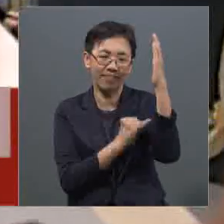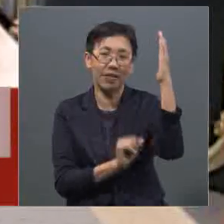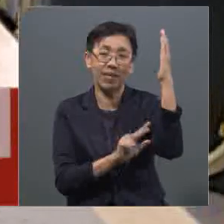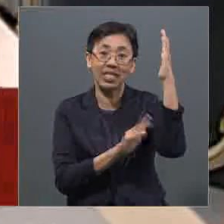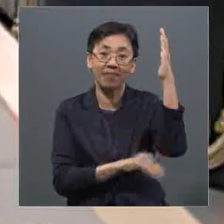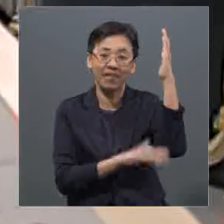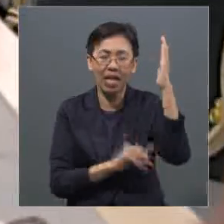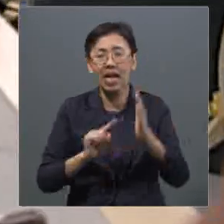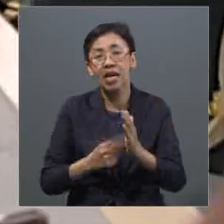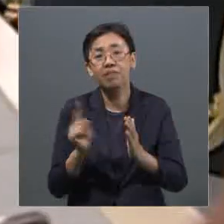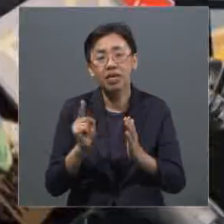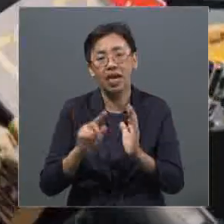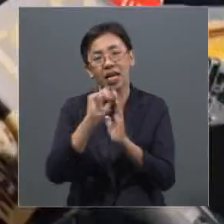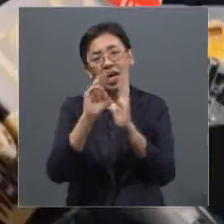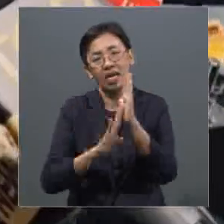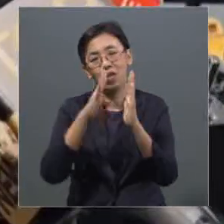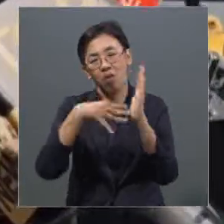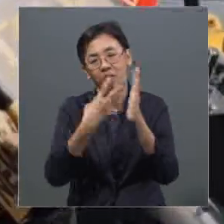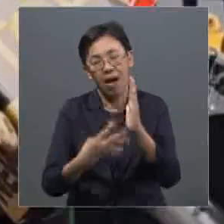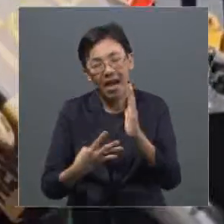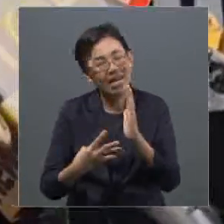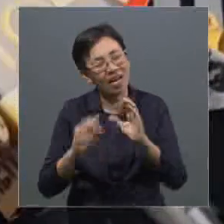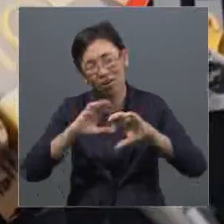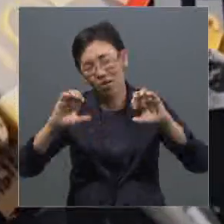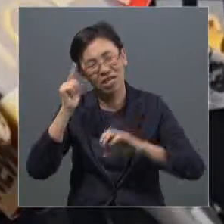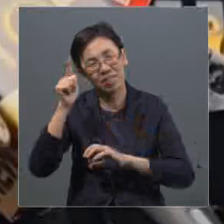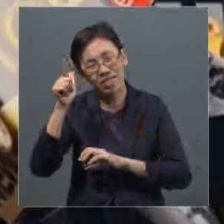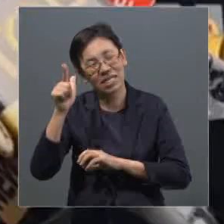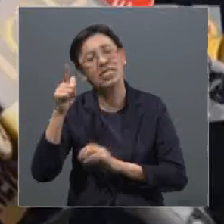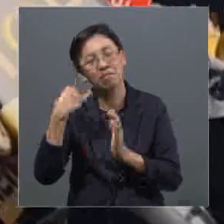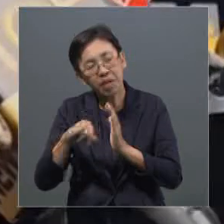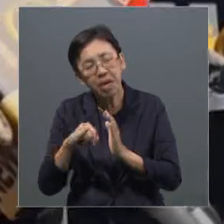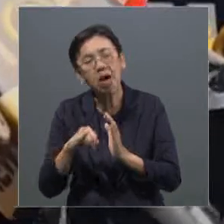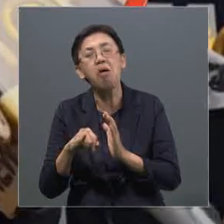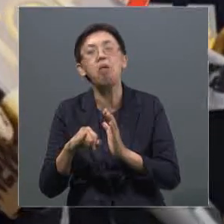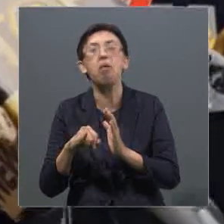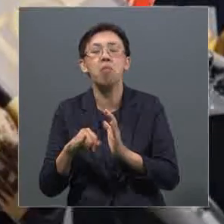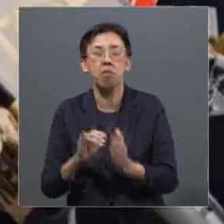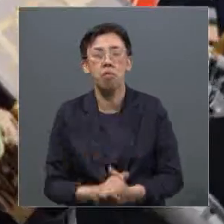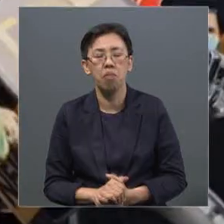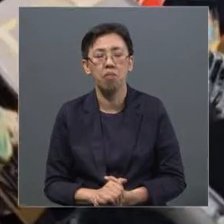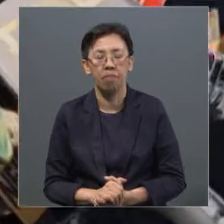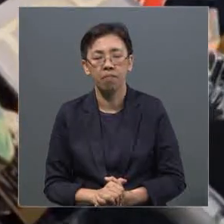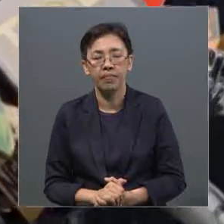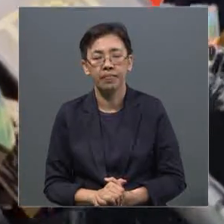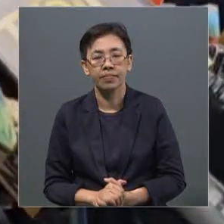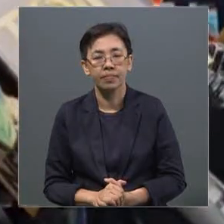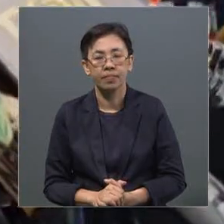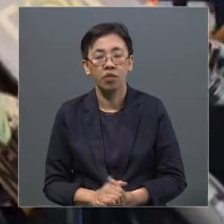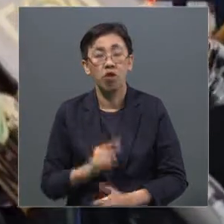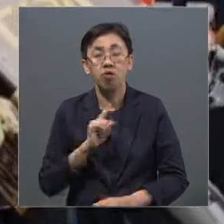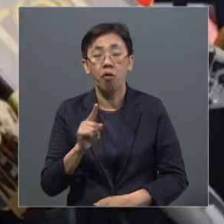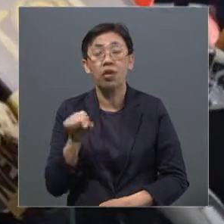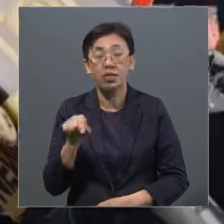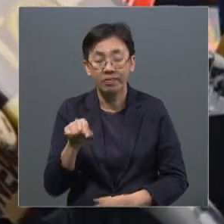ภาคใต้เนี่ยมันเกิดขึ้นจากนโยบายการใช้ความรุนแรงของรัฐบาลนายทักษิณอ่าอันนี้คือตามที่ระบุในคำฟ้องนะครับทีนี้